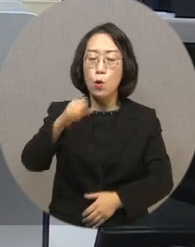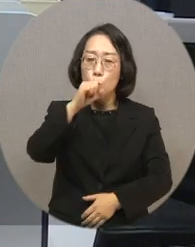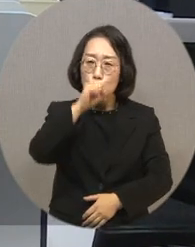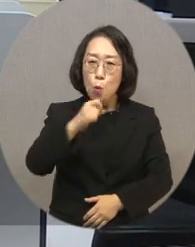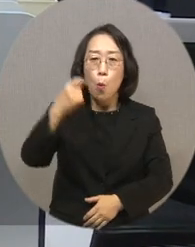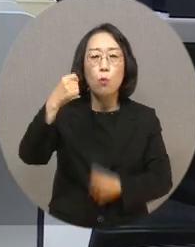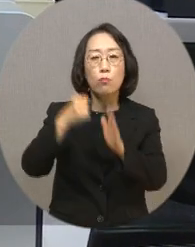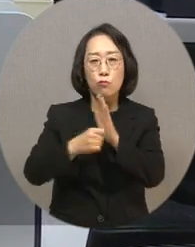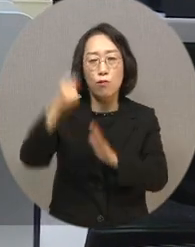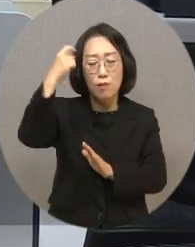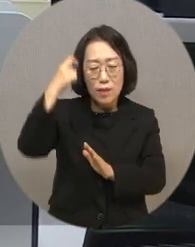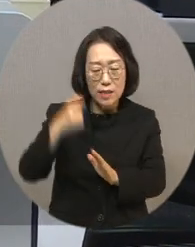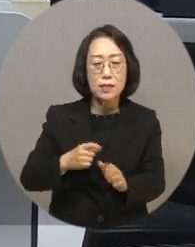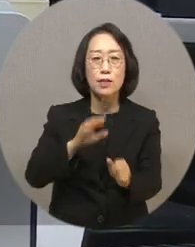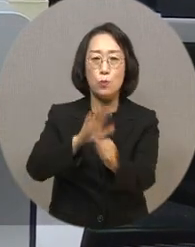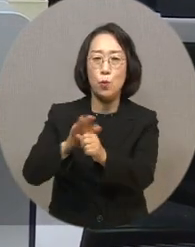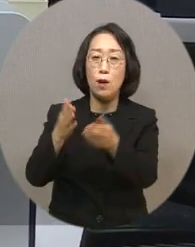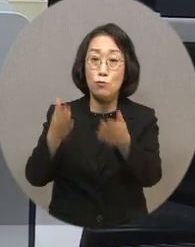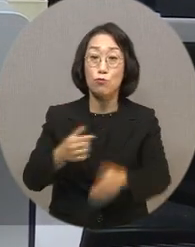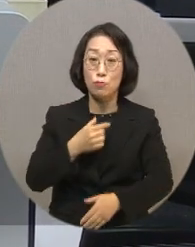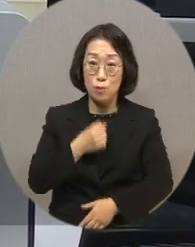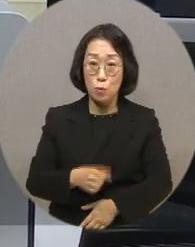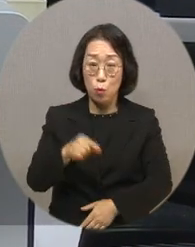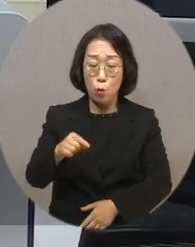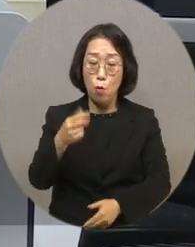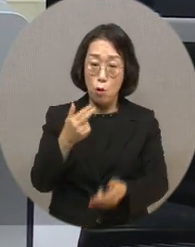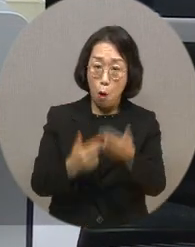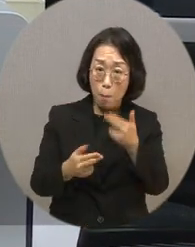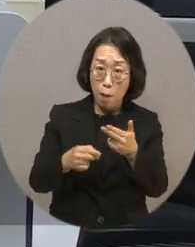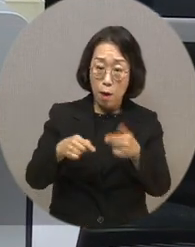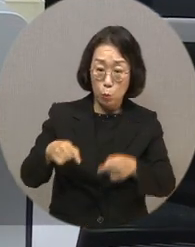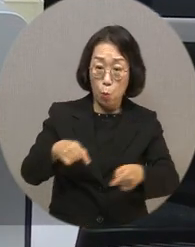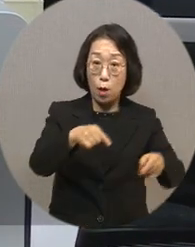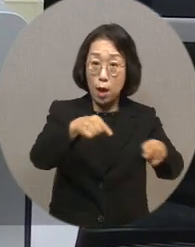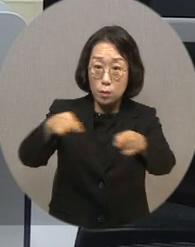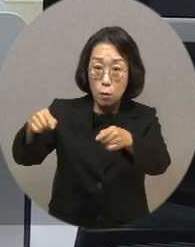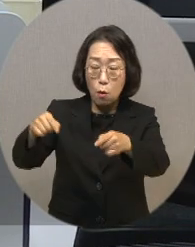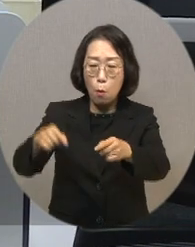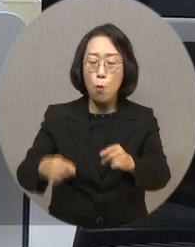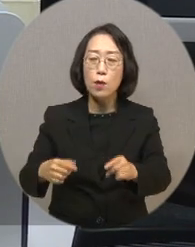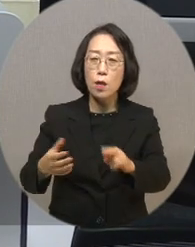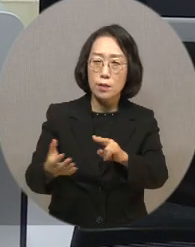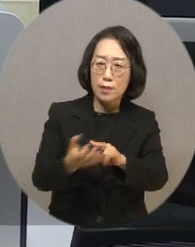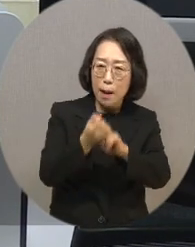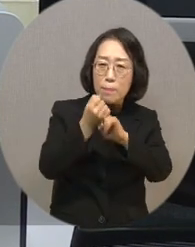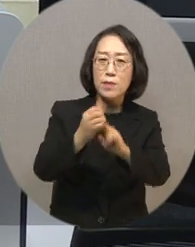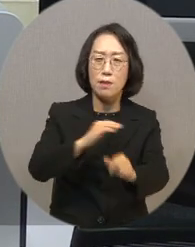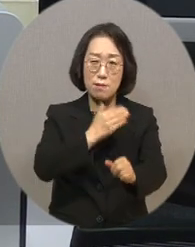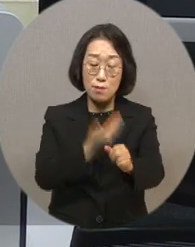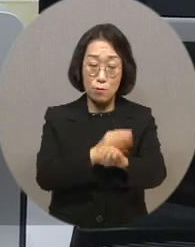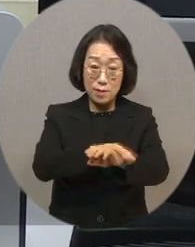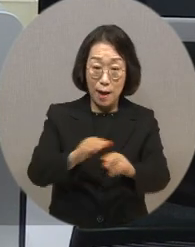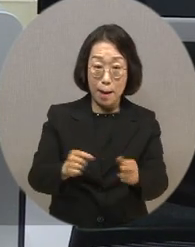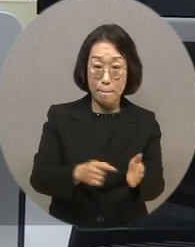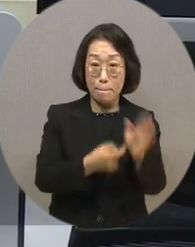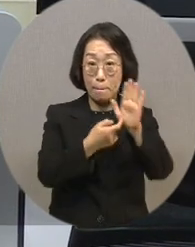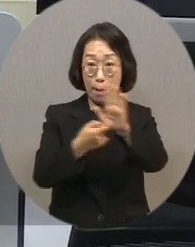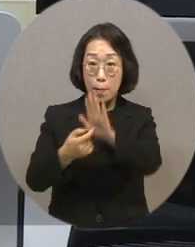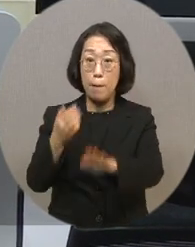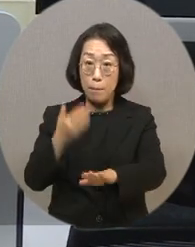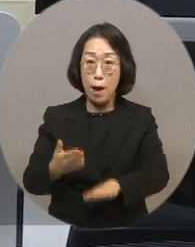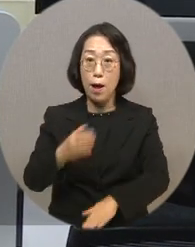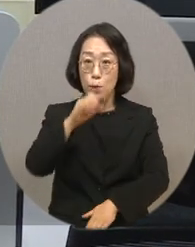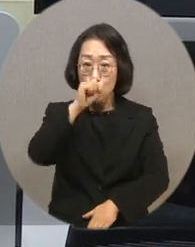목표입니다. 장애인들이 협회를 통해 자신의 잠재력을 발휘하고 더 나은 미래를 꿈꿀 수 있는 가능성을 얻을 수 있도록 인식되면